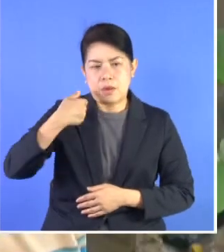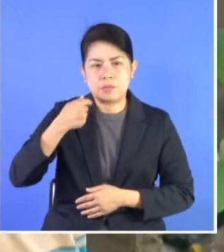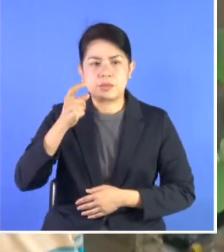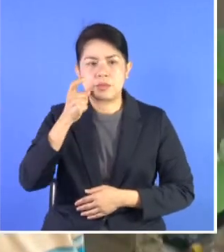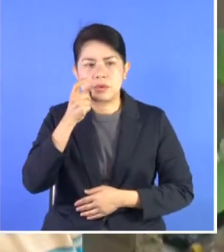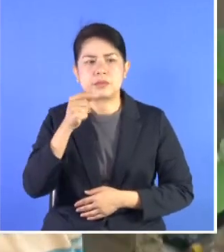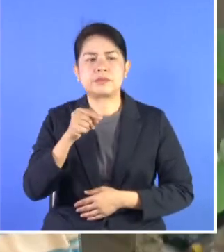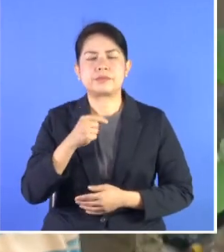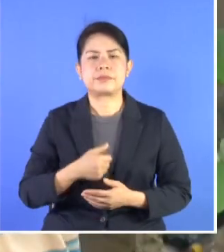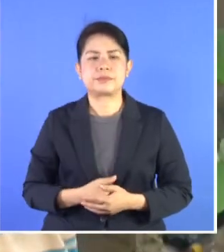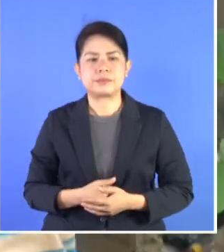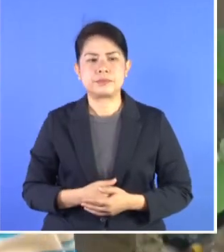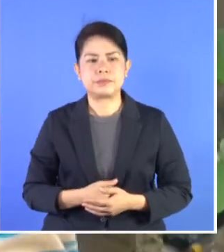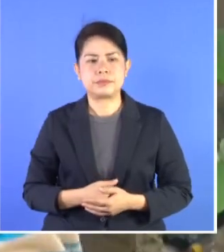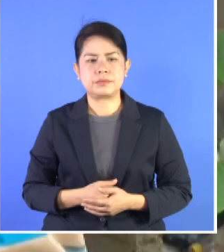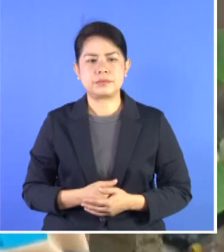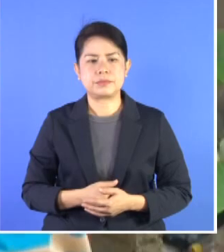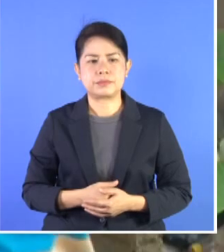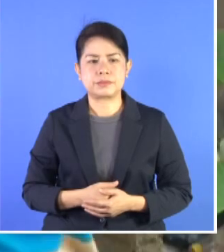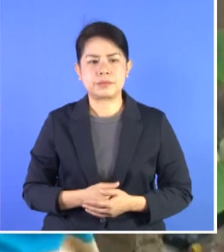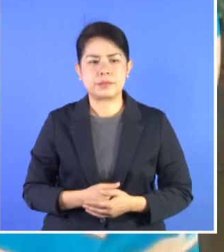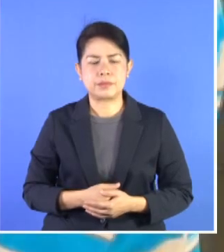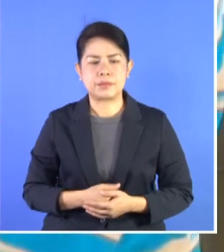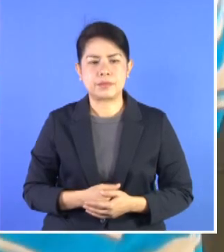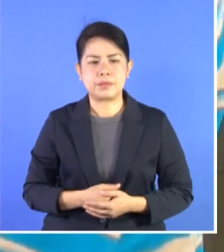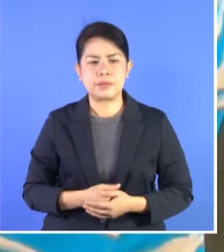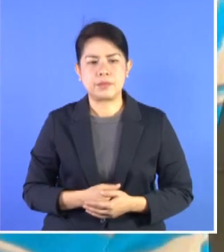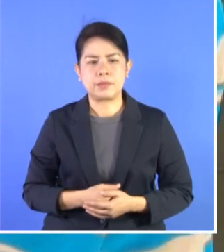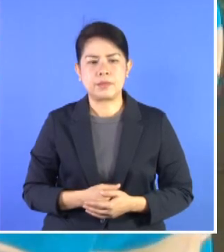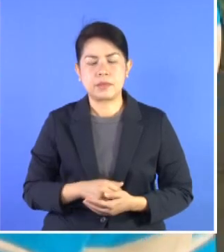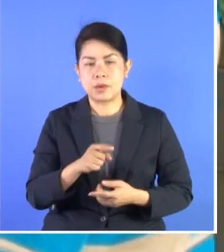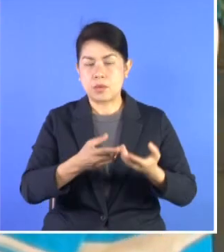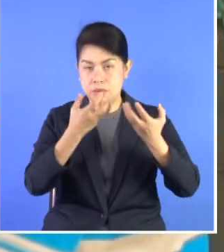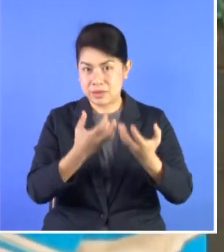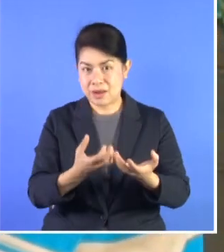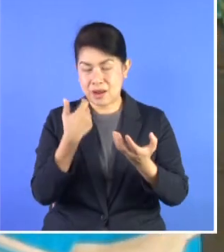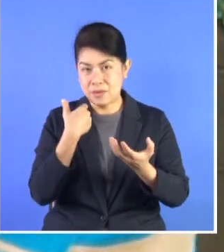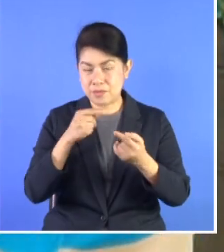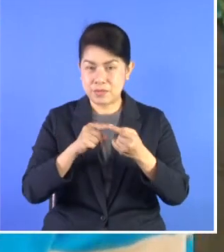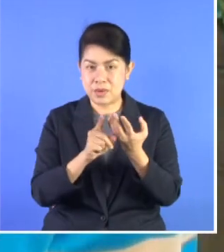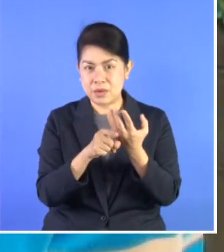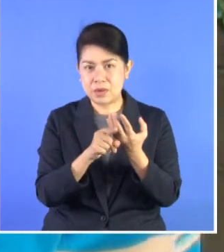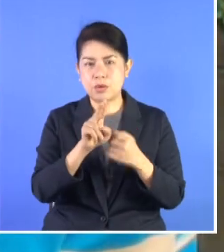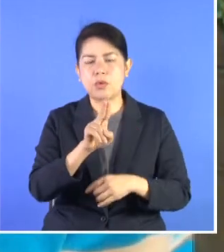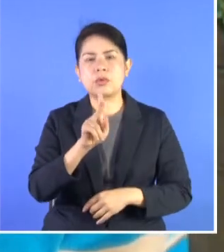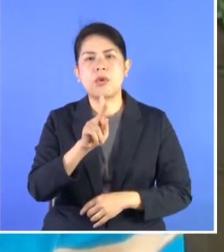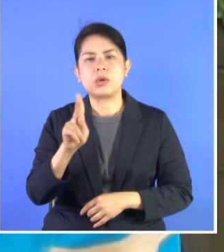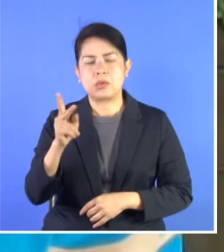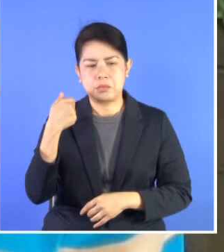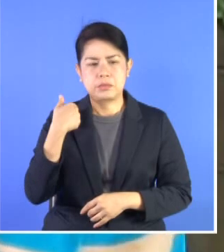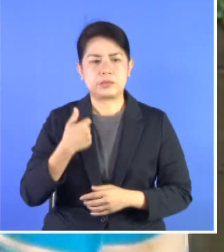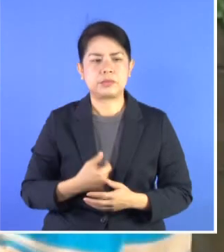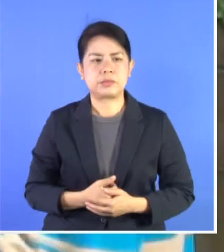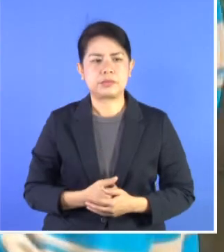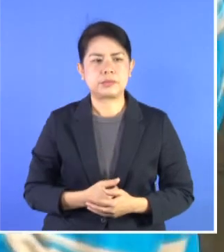องว่าอย่างนั้นนี่นะครับบางลูกเนี่ยนะน้ำหนักเนี่ย2กิโลนะนี่นี่พาออกมานี่มะนาวนี่เอ